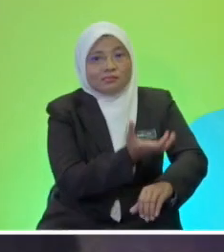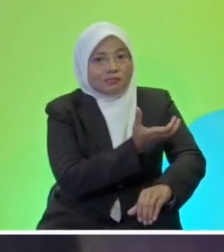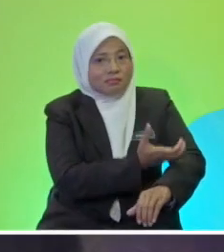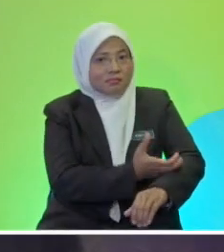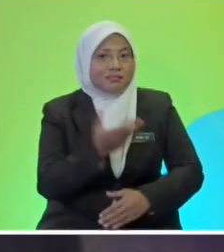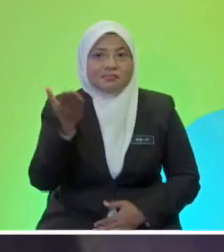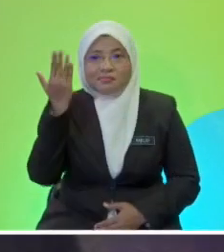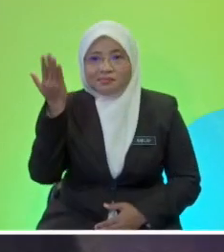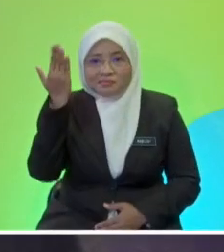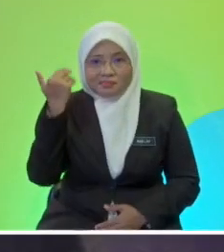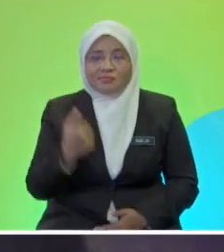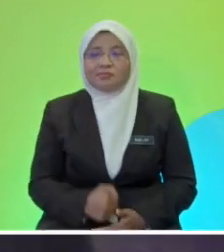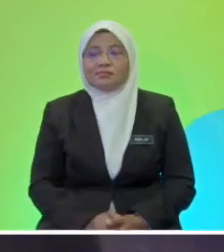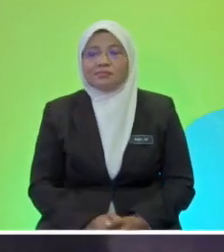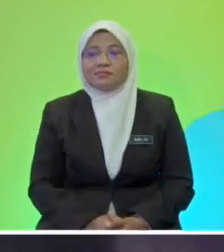Sekarang